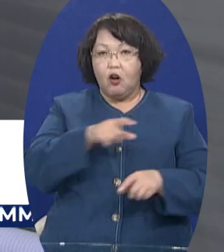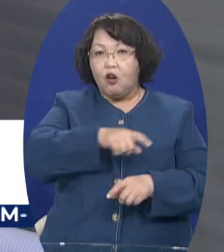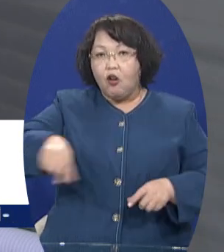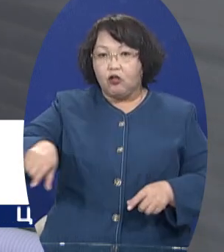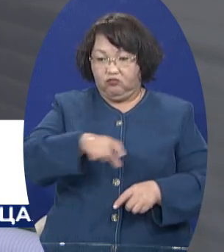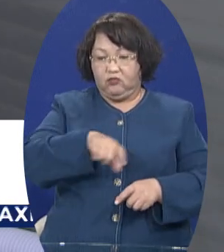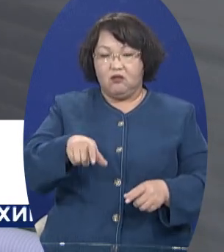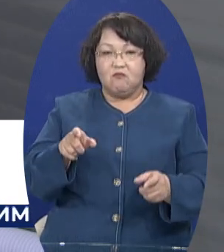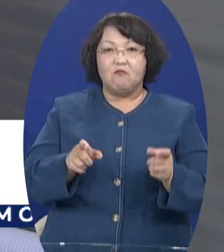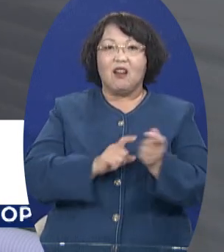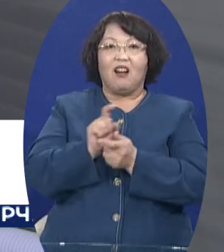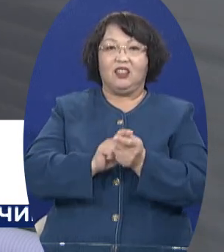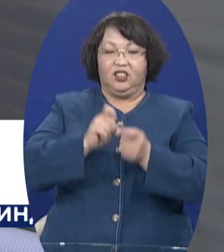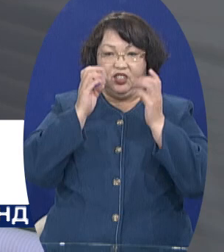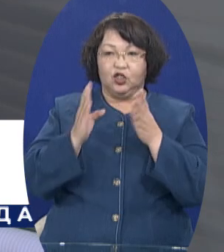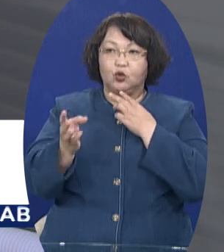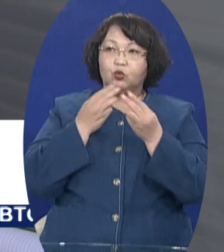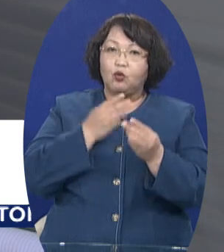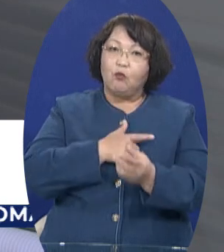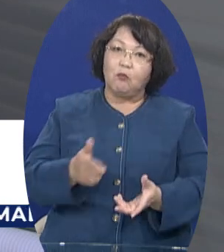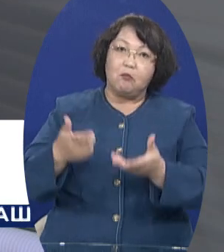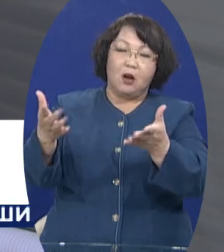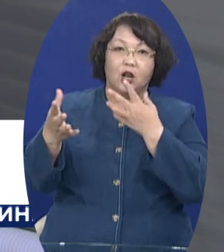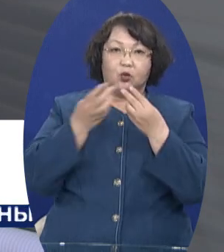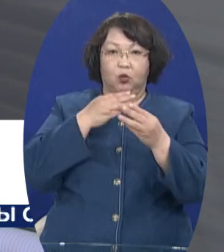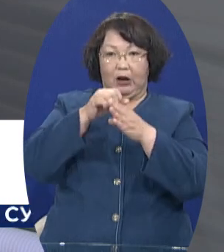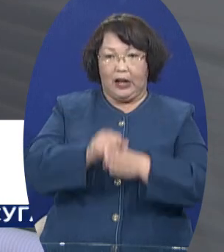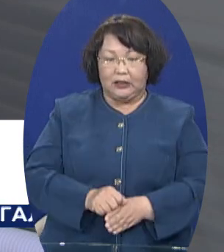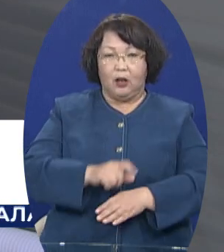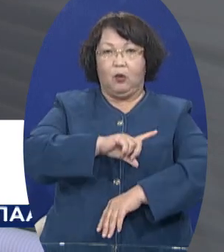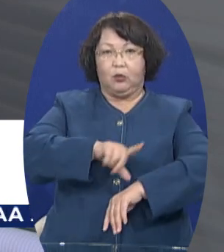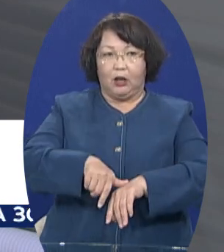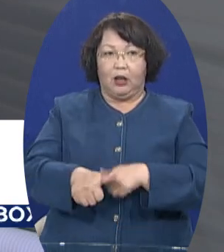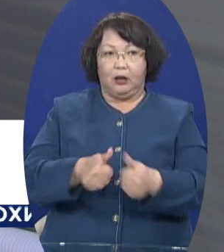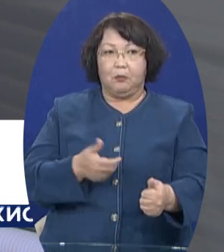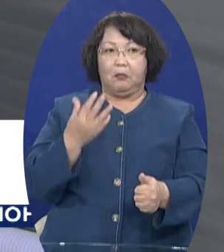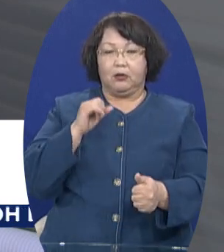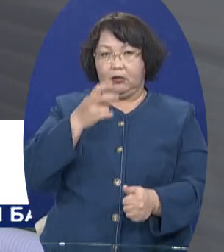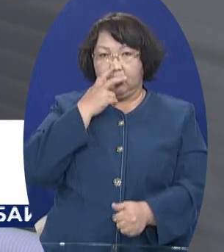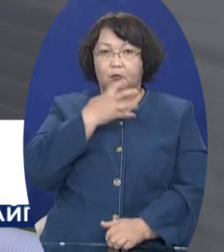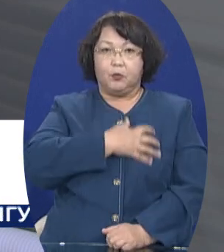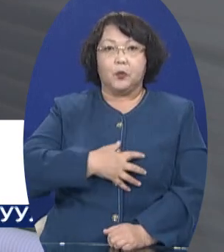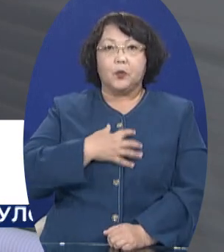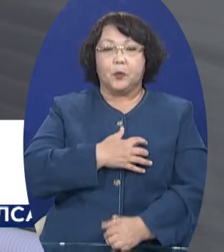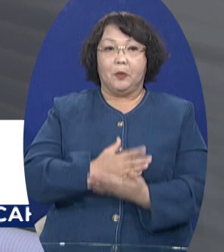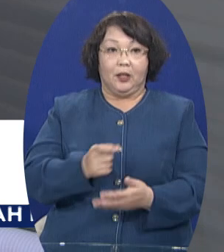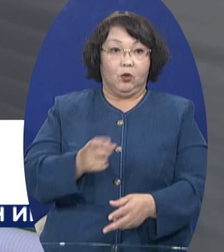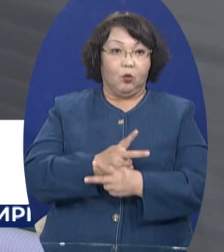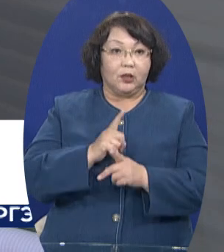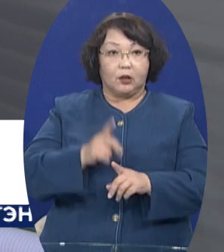байгаа. Одоо шүүхийн хит ачаалттай байдал, удаашралтай байдал бол бухимдалтай байдаг тий. Тэгэхээр энэ хуулийн